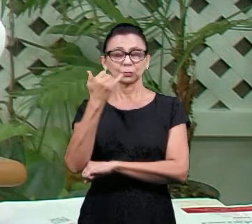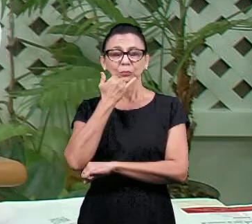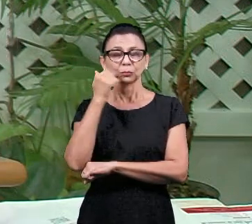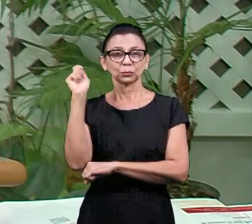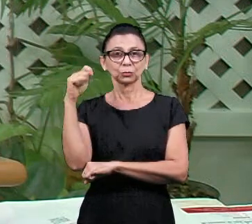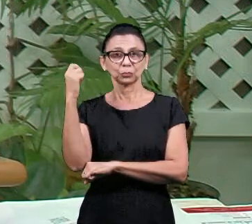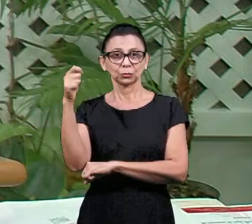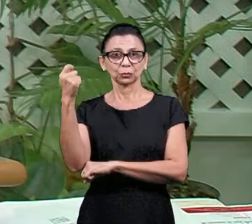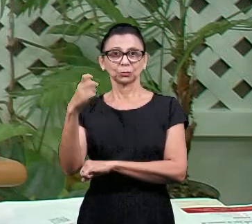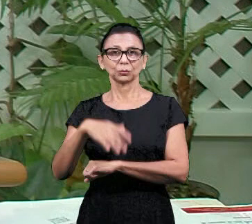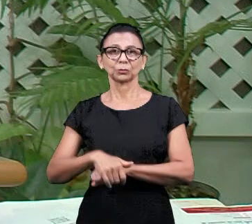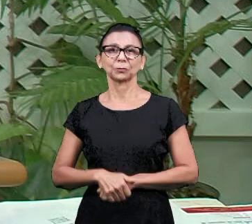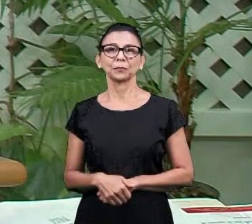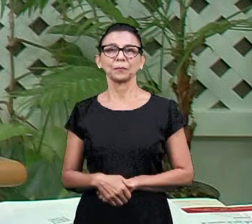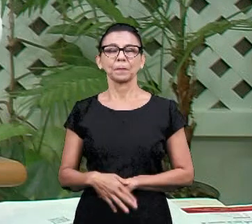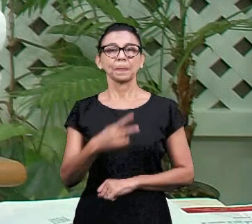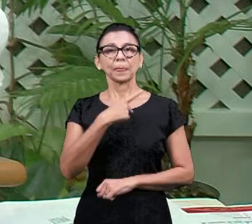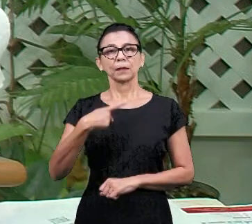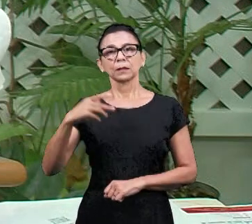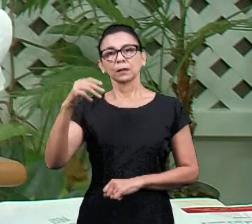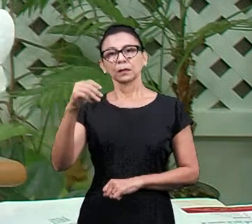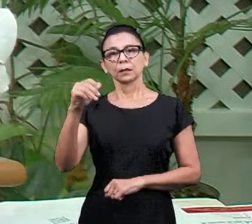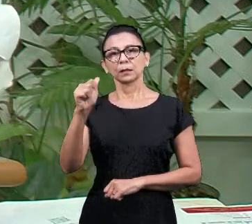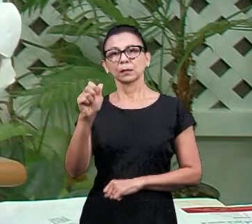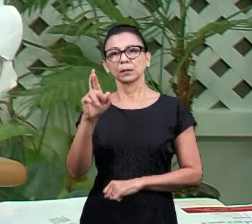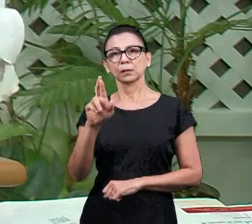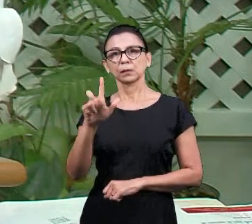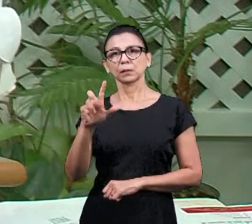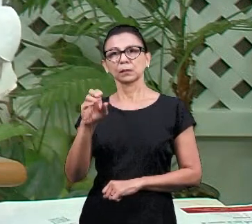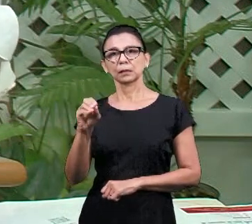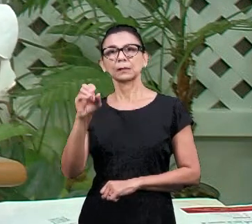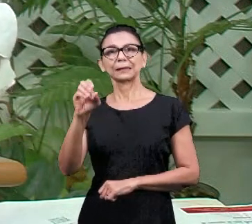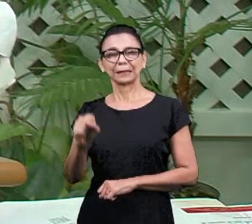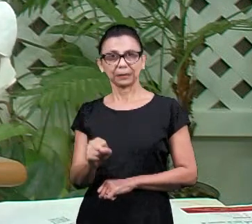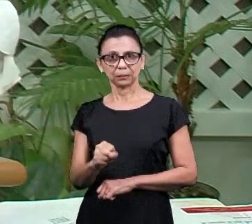Carlos Roberto a le plus grand nombre de participations.